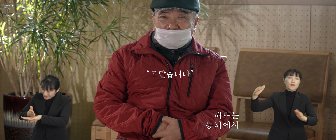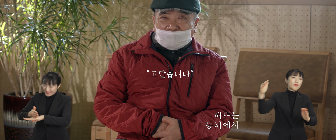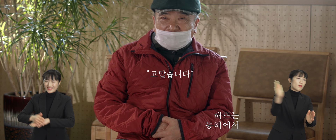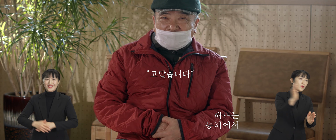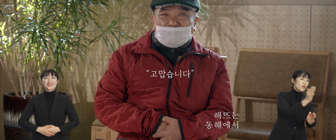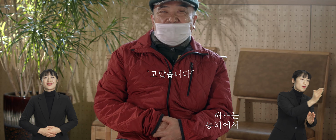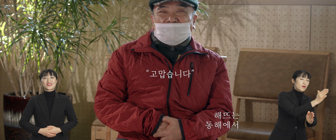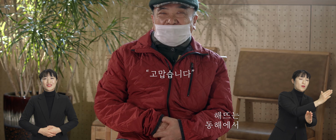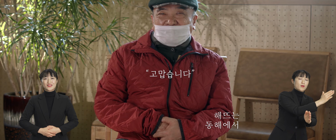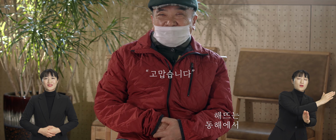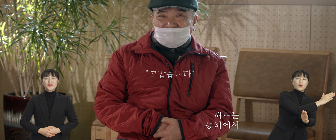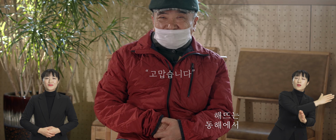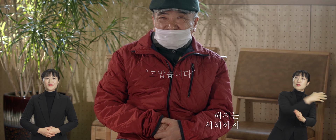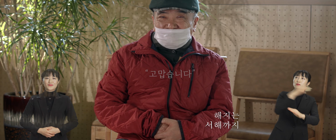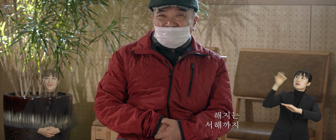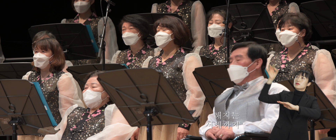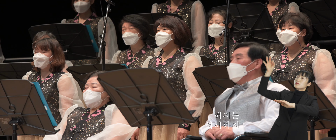고맙습니다